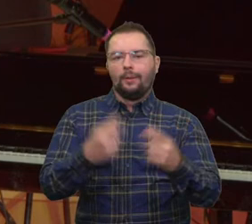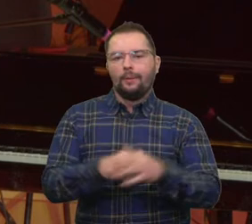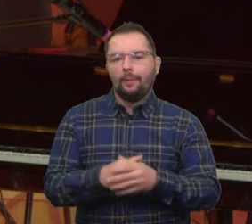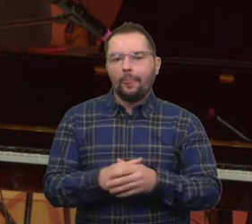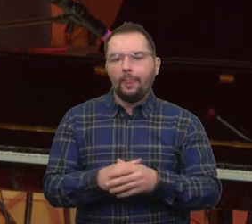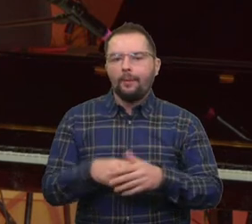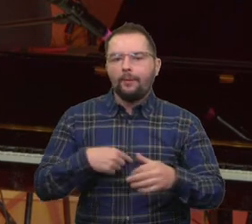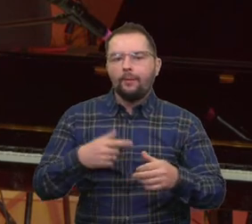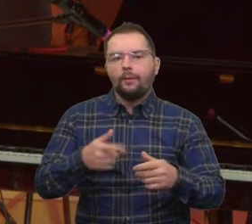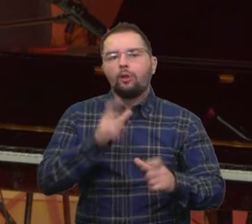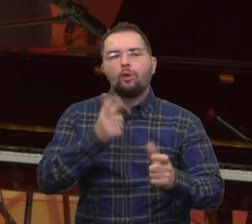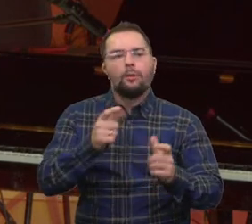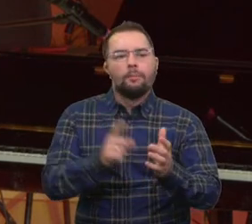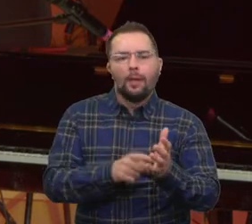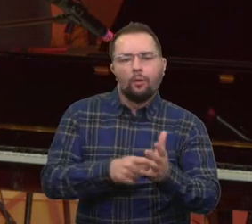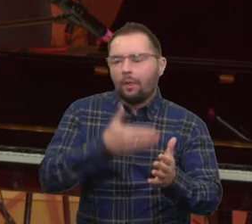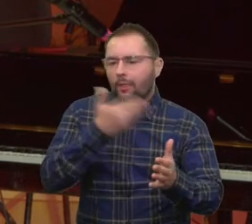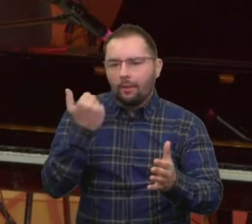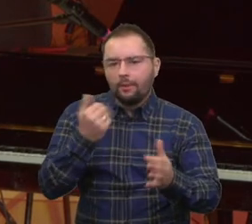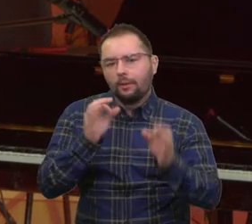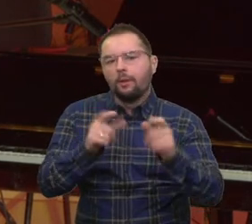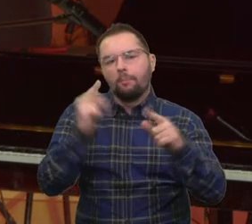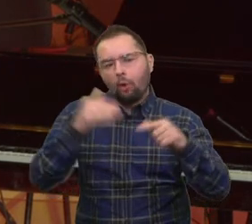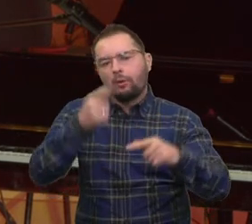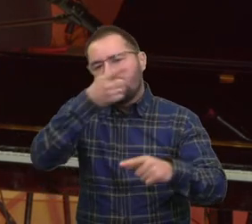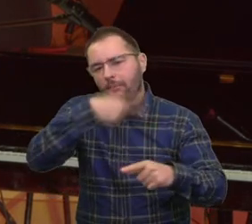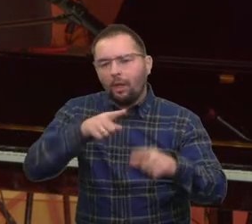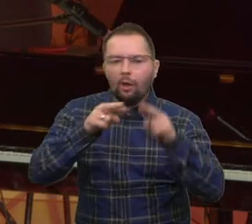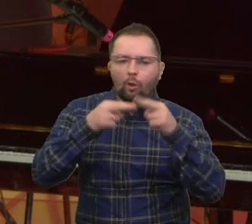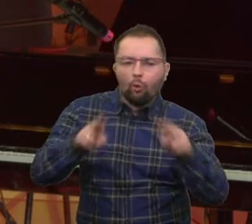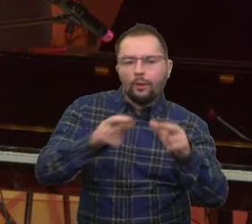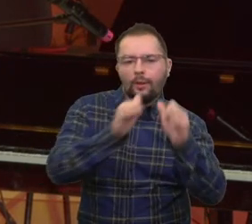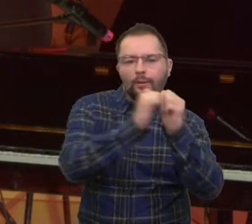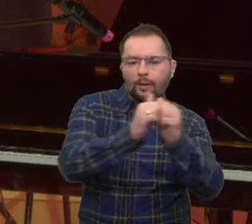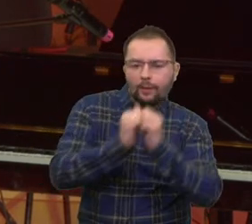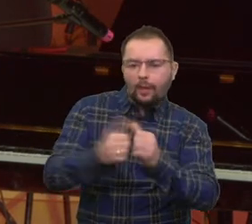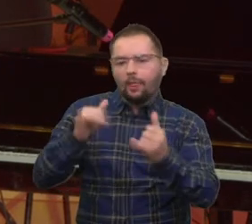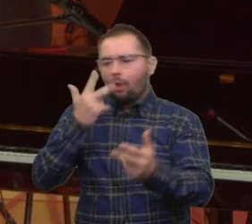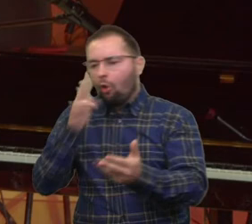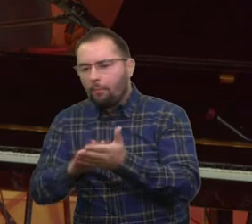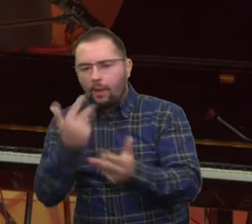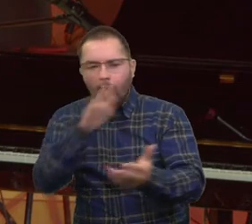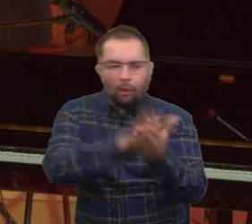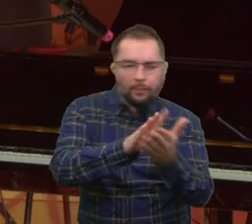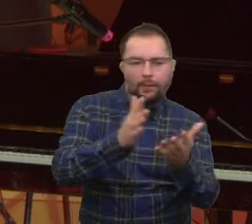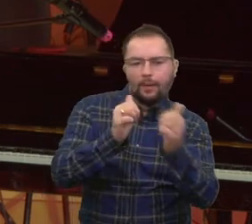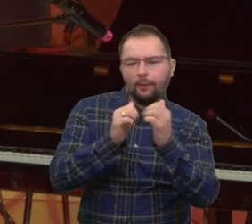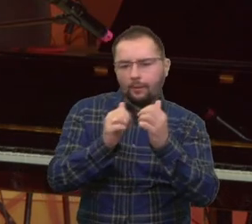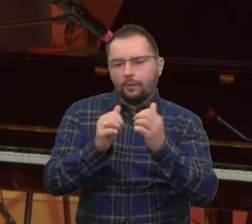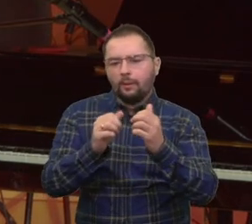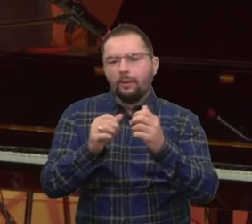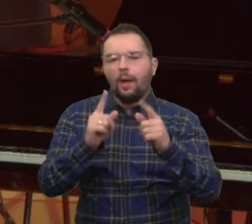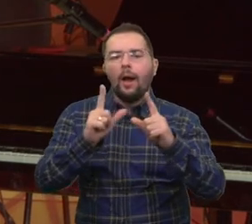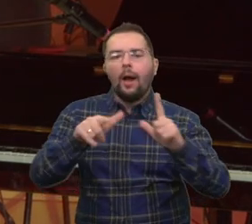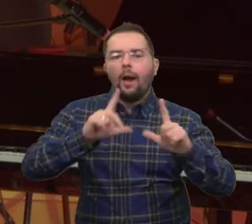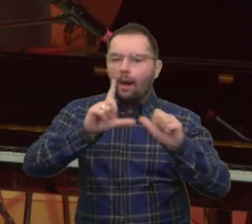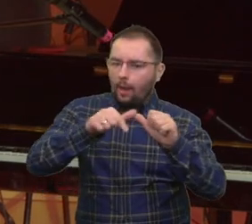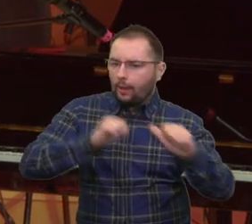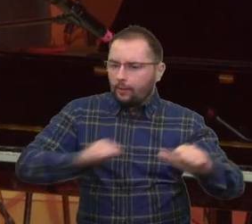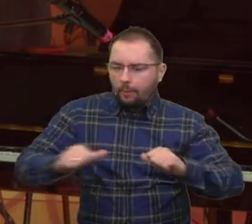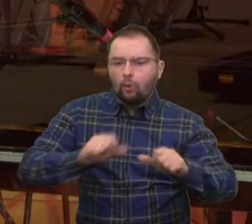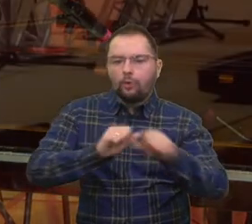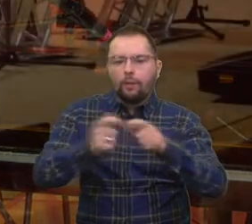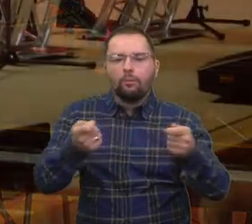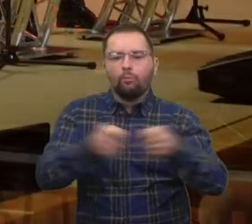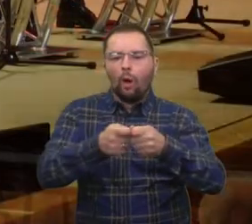Myślę, że tego dzisiaj chyba brakuje. Możemy się różnić. Takie poglądy, inne poglądy, ale samorząd zawsze łączył